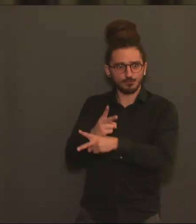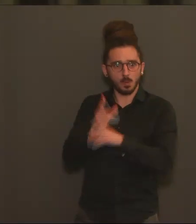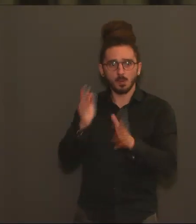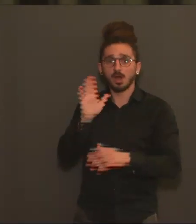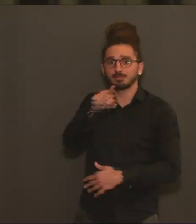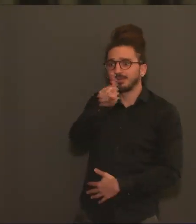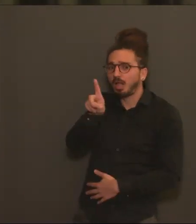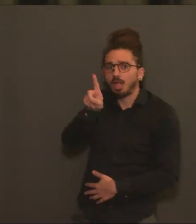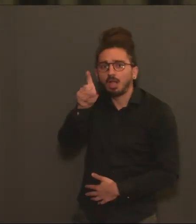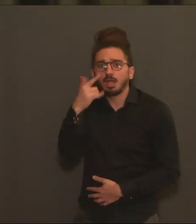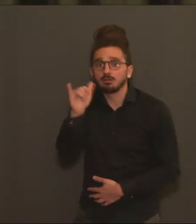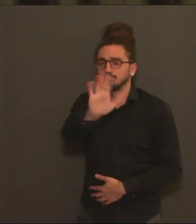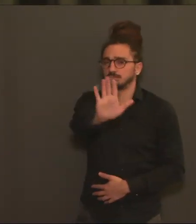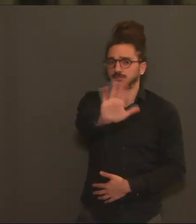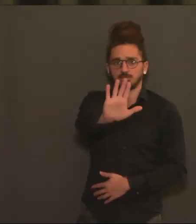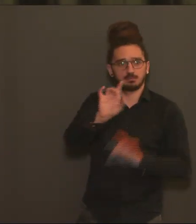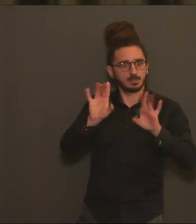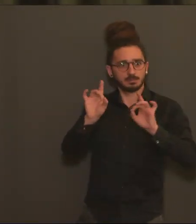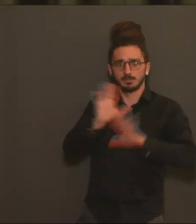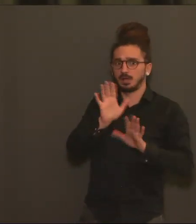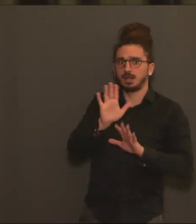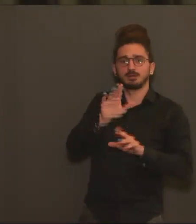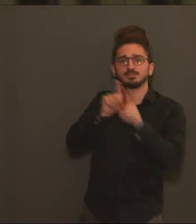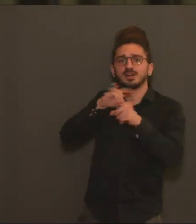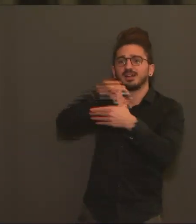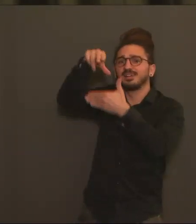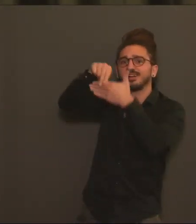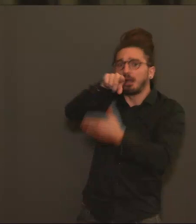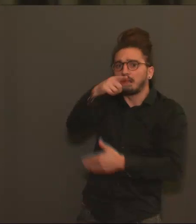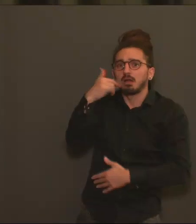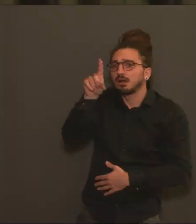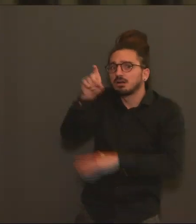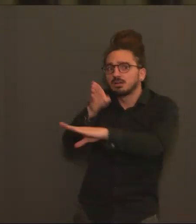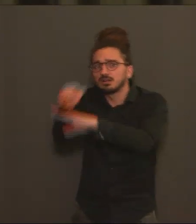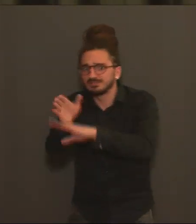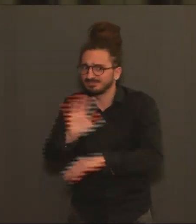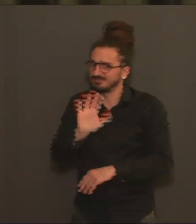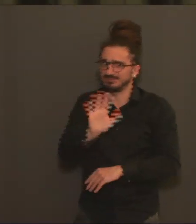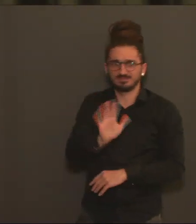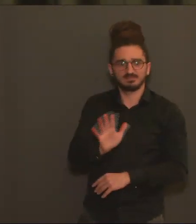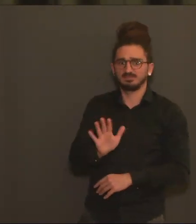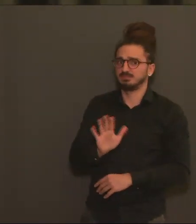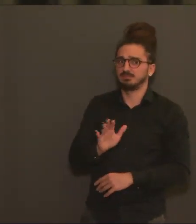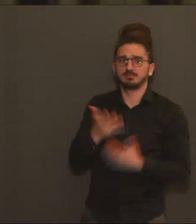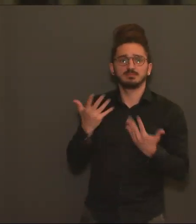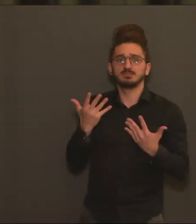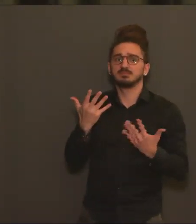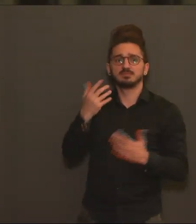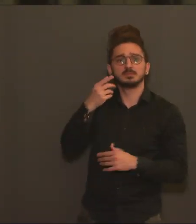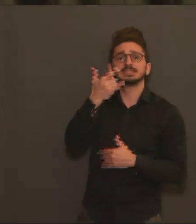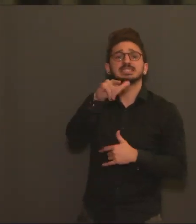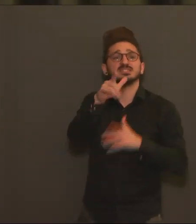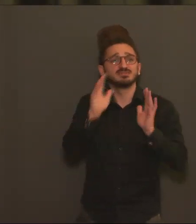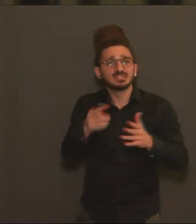ne remplissez aucun détail dans un formulaire et terminez par supprimer le message. Alors, ça nous